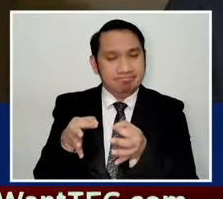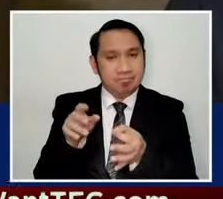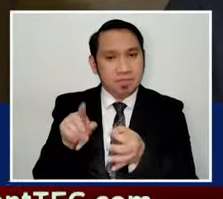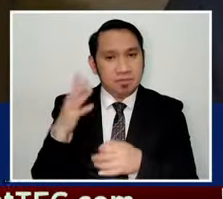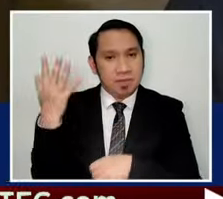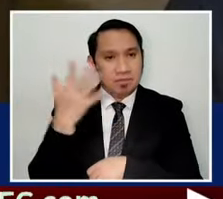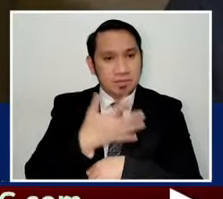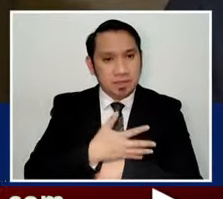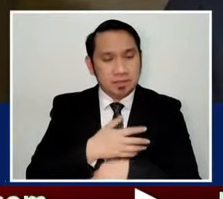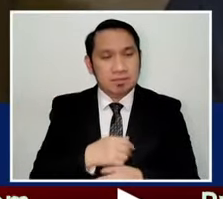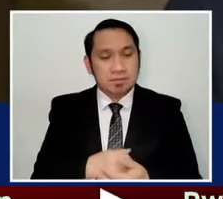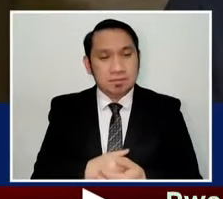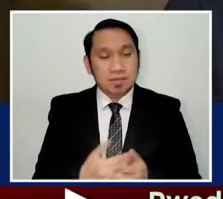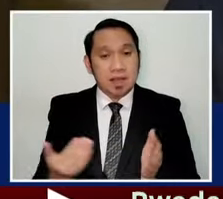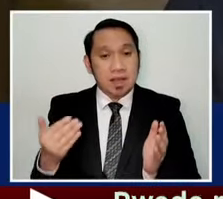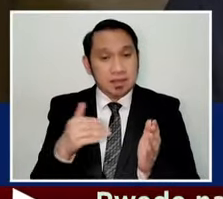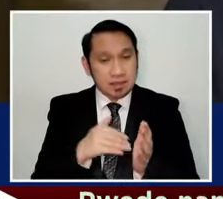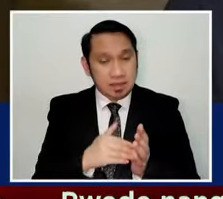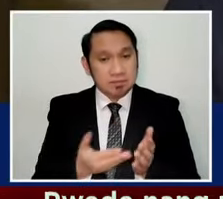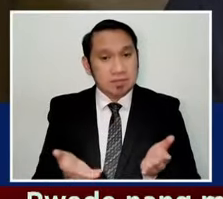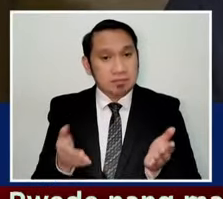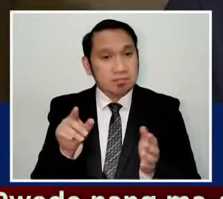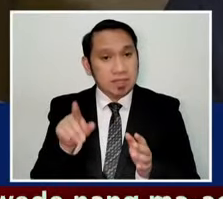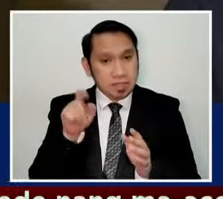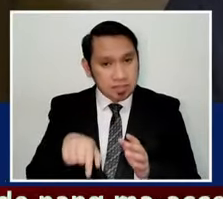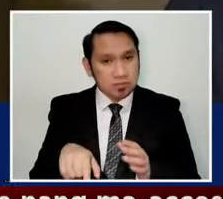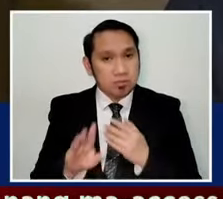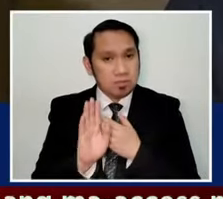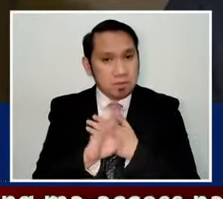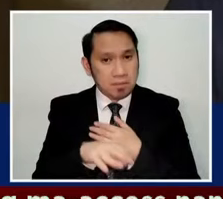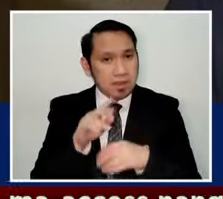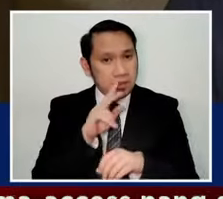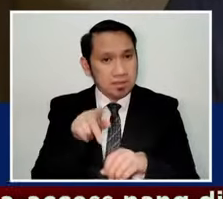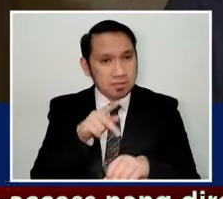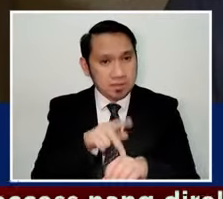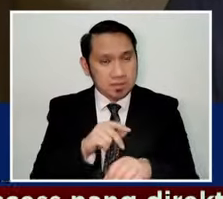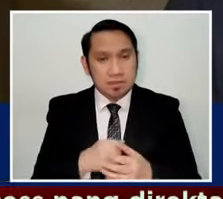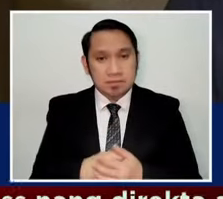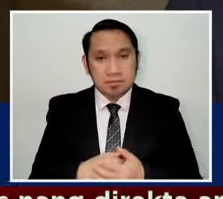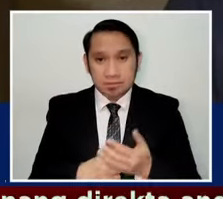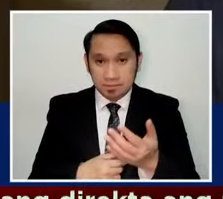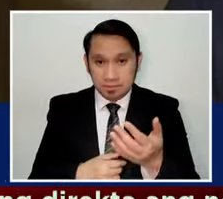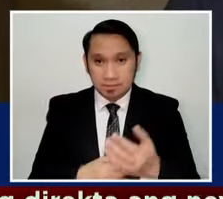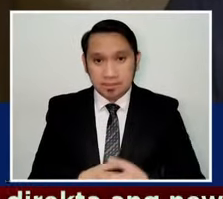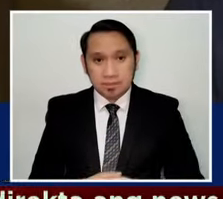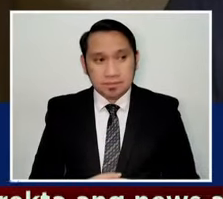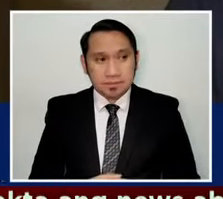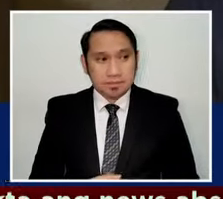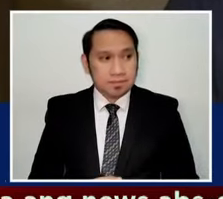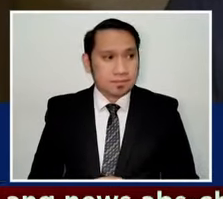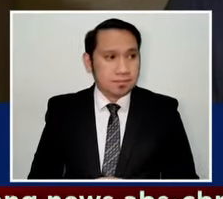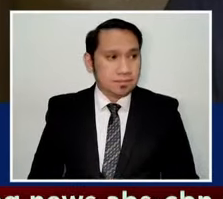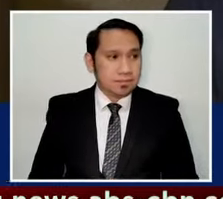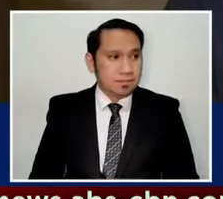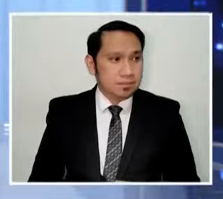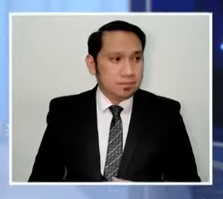araw. Muli rin siyang nanawagan na umuwi na si Congressman Arnulfo Teves. RG Cruz, ABS-CBN News.